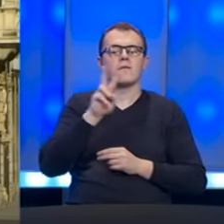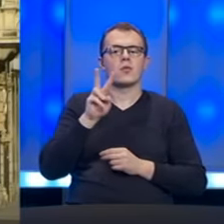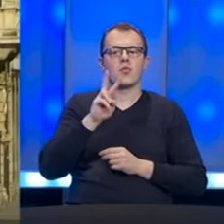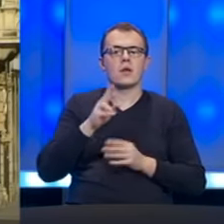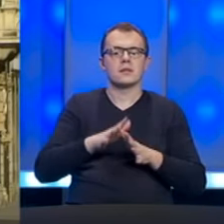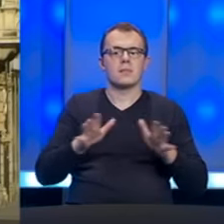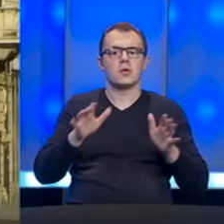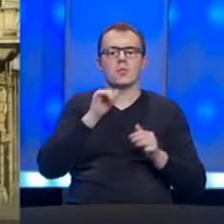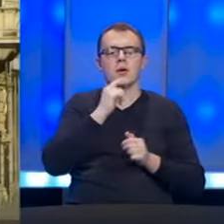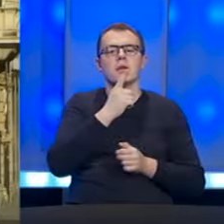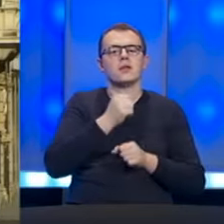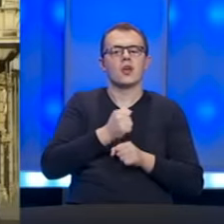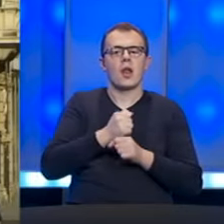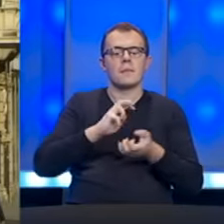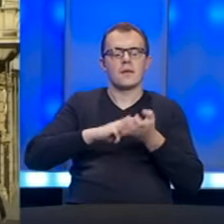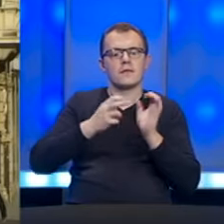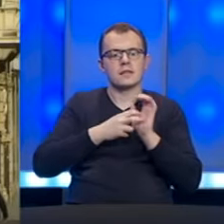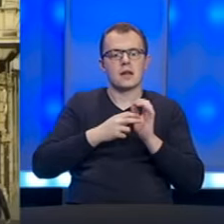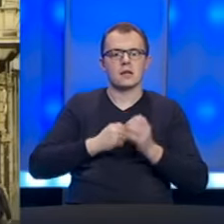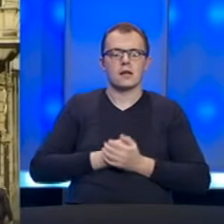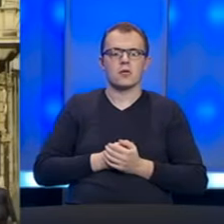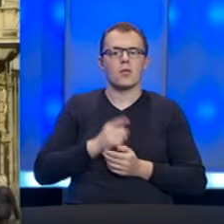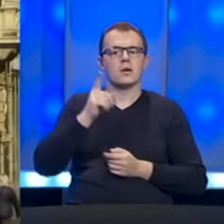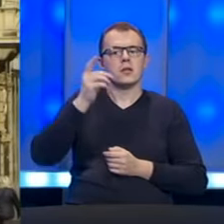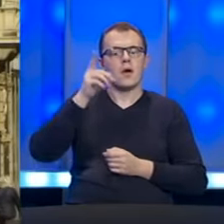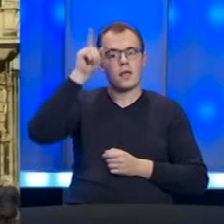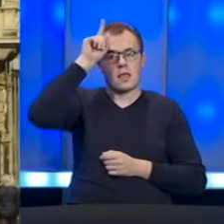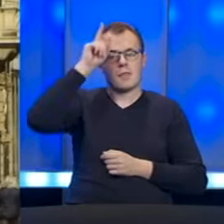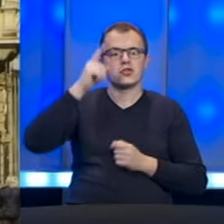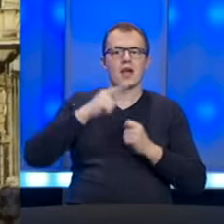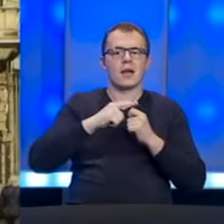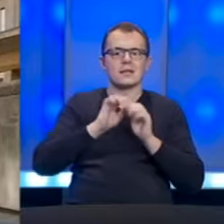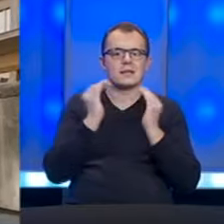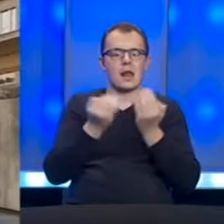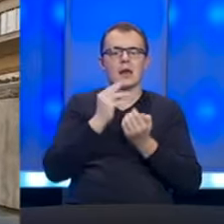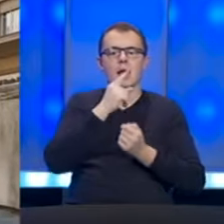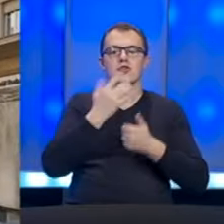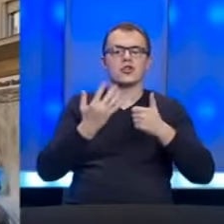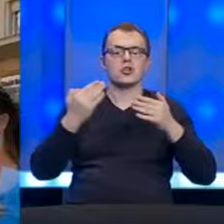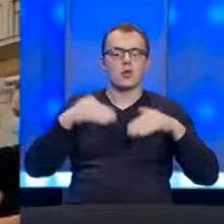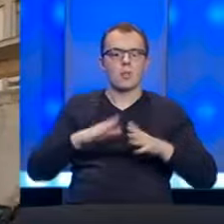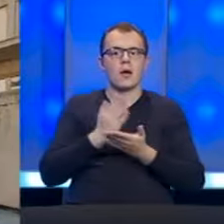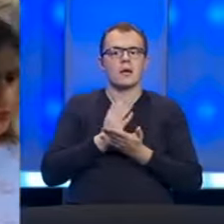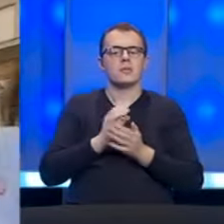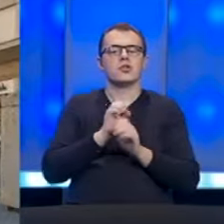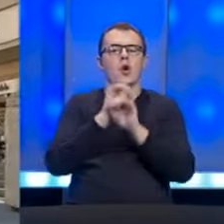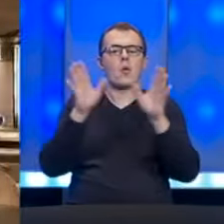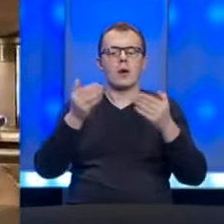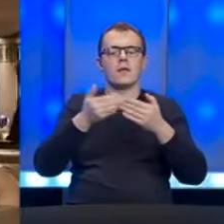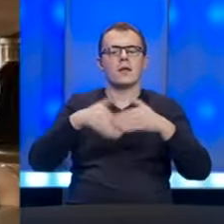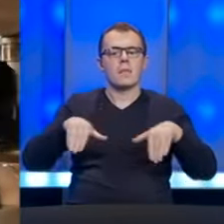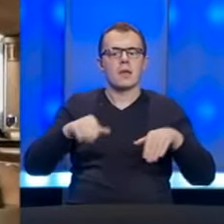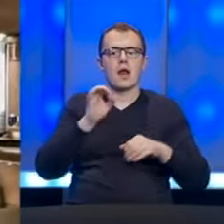izraditi izlaznu strategiju. Za to vrijeme njemačka kancelarka kaže da će 6. maja biti objavljen set mjera o